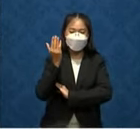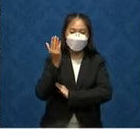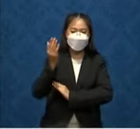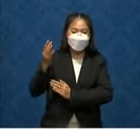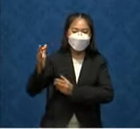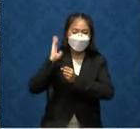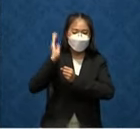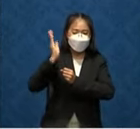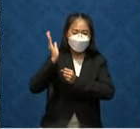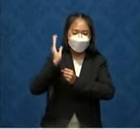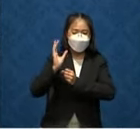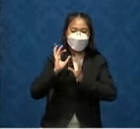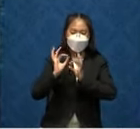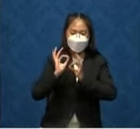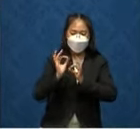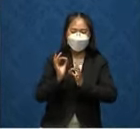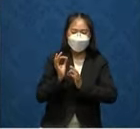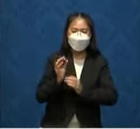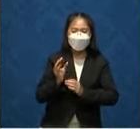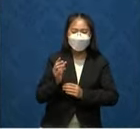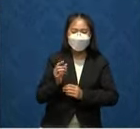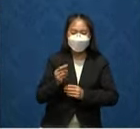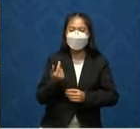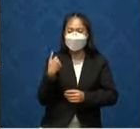ก็มหลายท่านได้แดงควธเทน